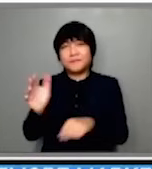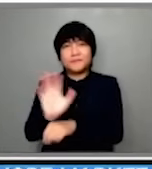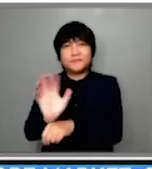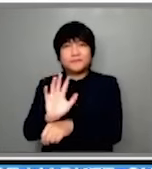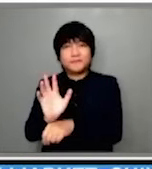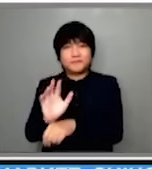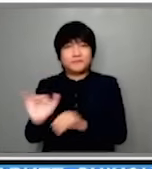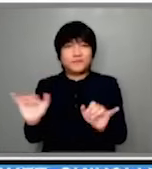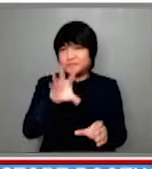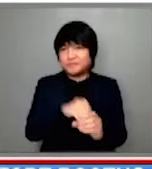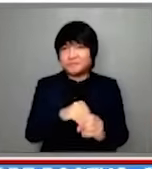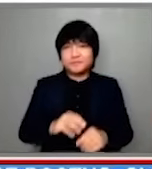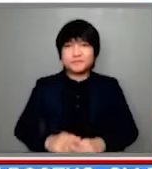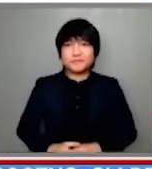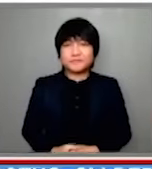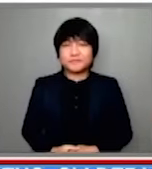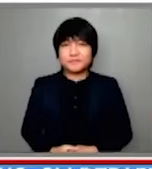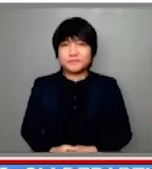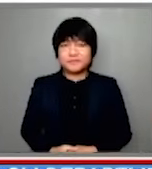Lim.